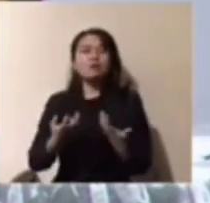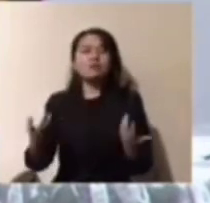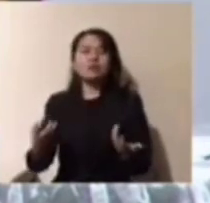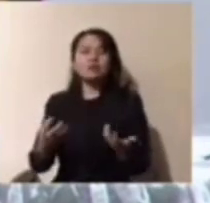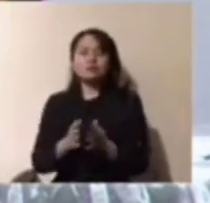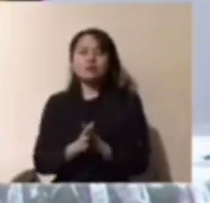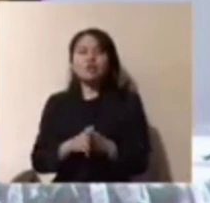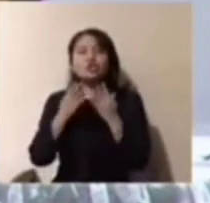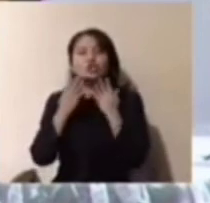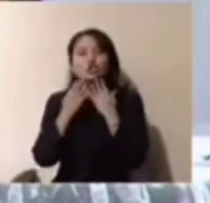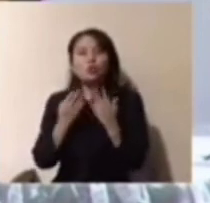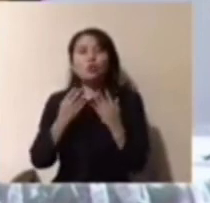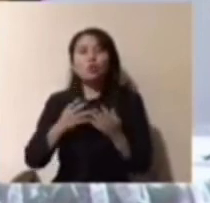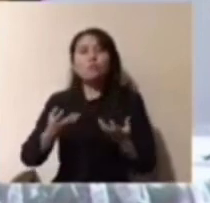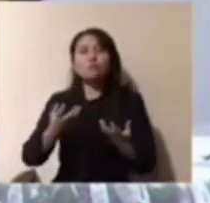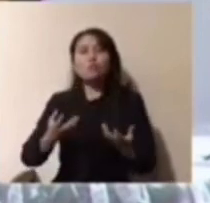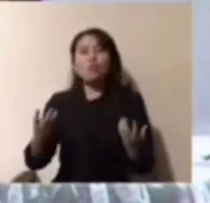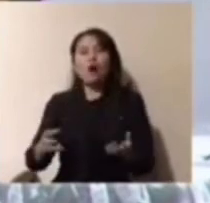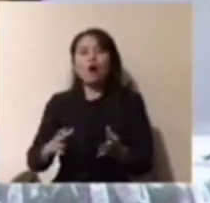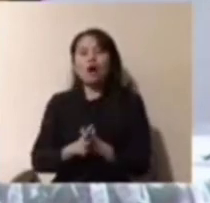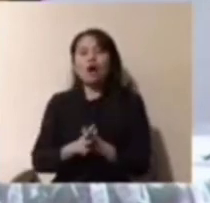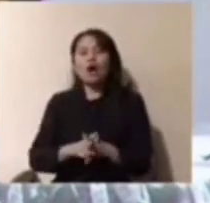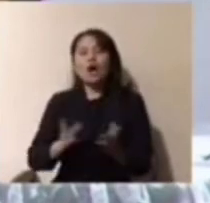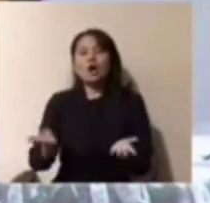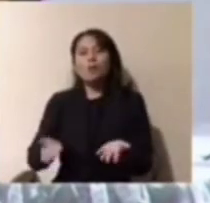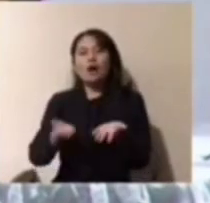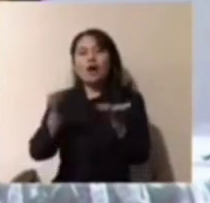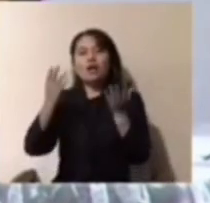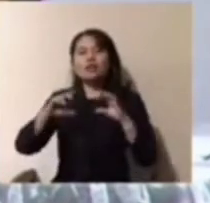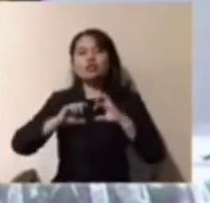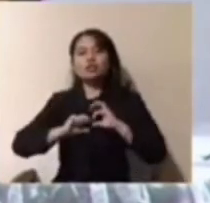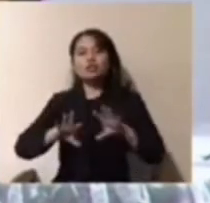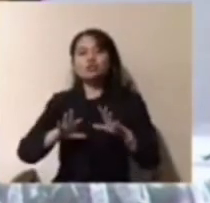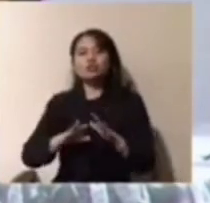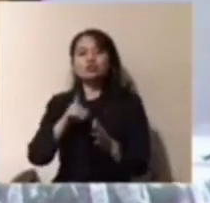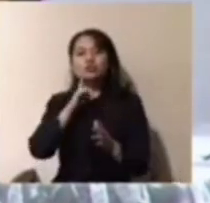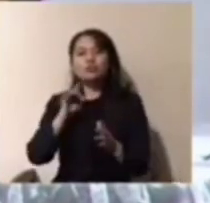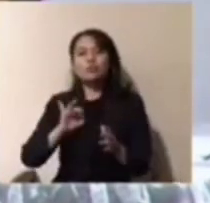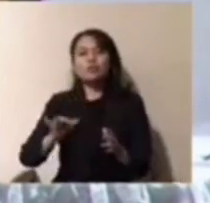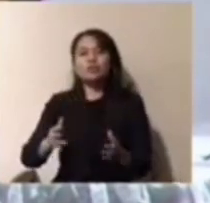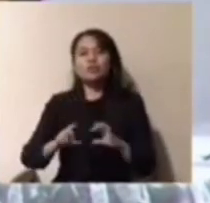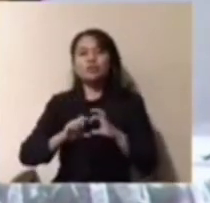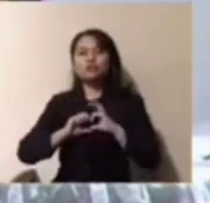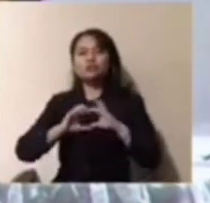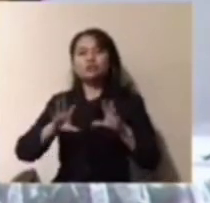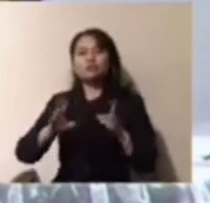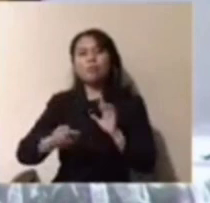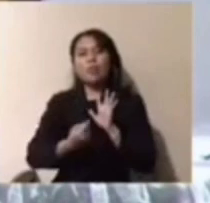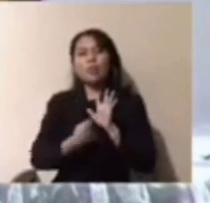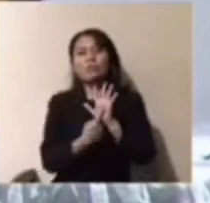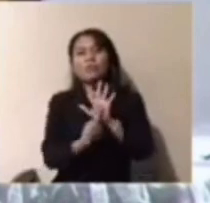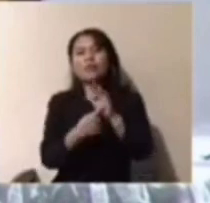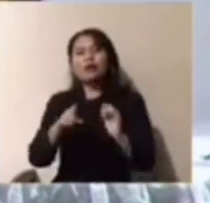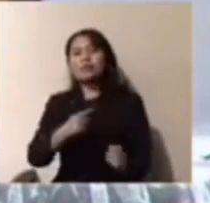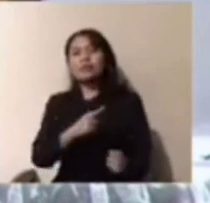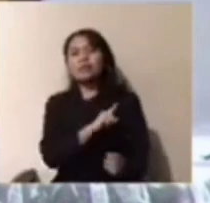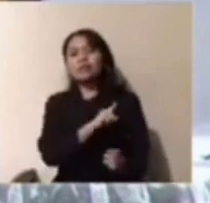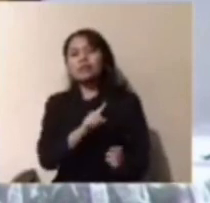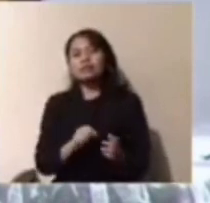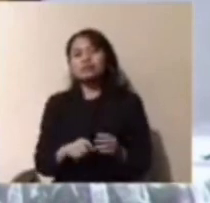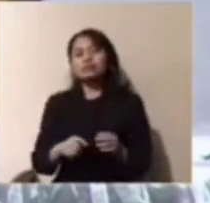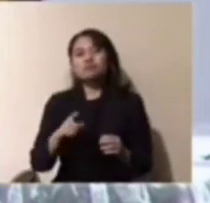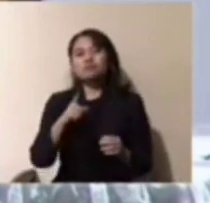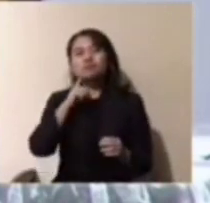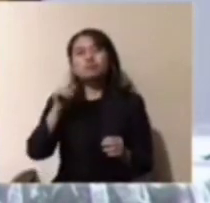Paskah. Moga-moga buah kebangkitan Kristus, seperti halnya Kristus menampilkan diri